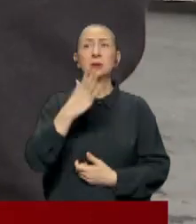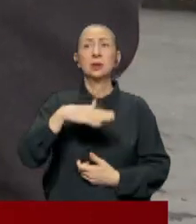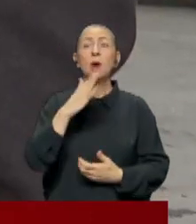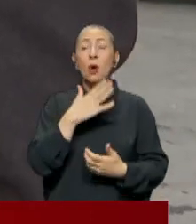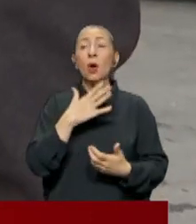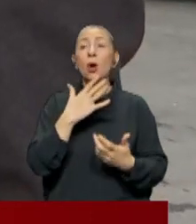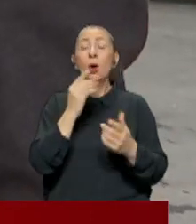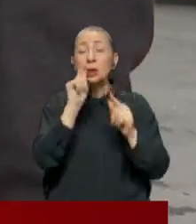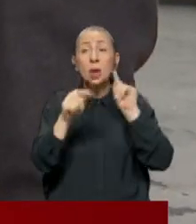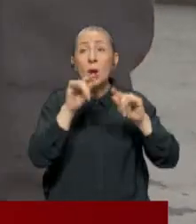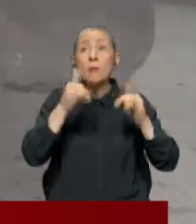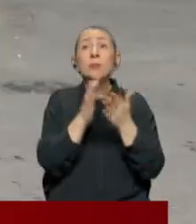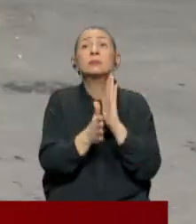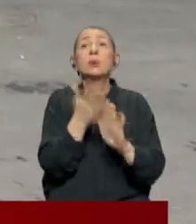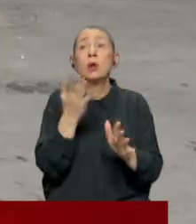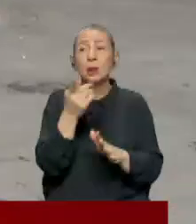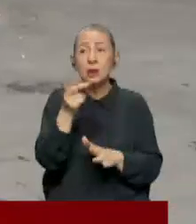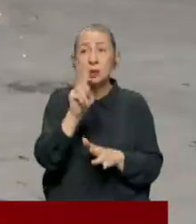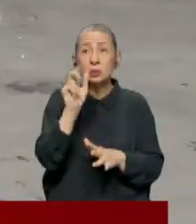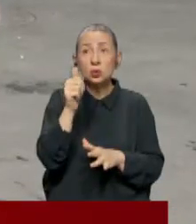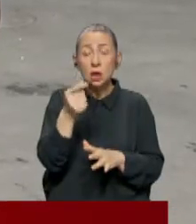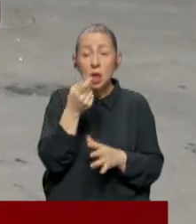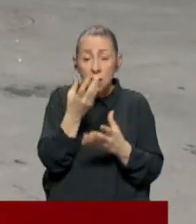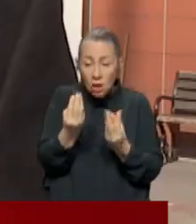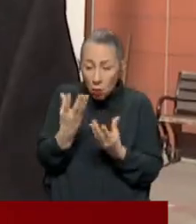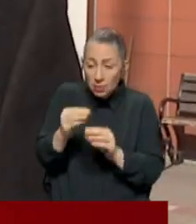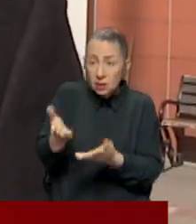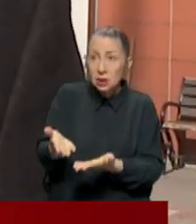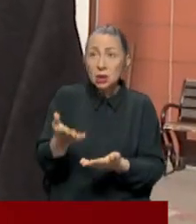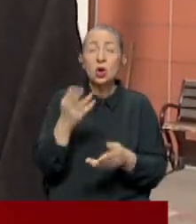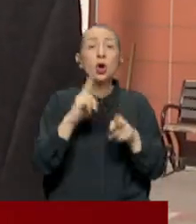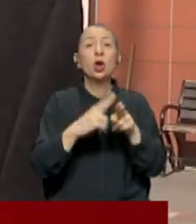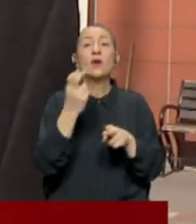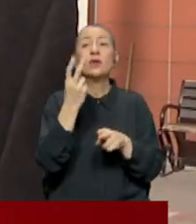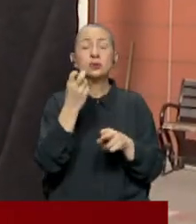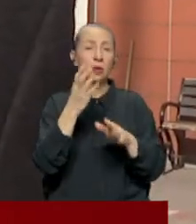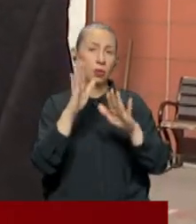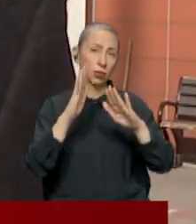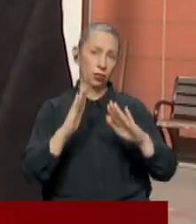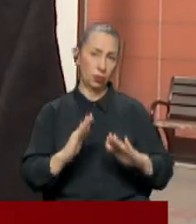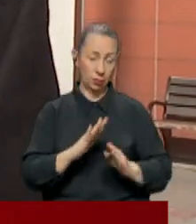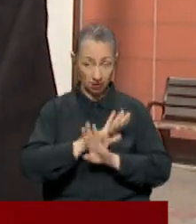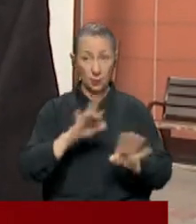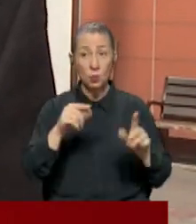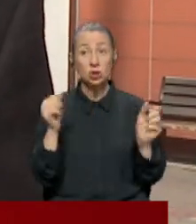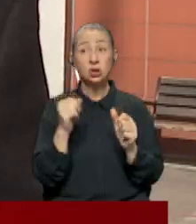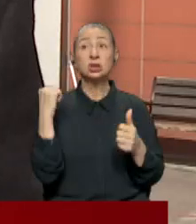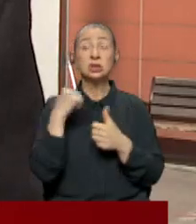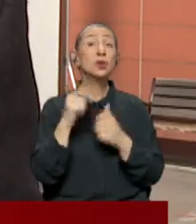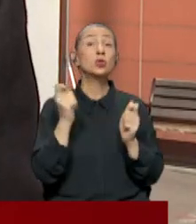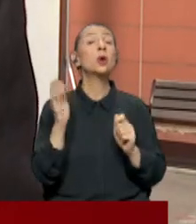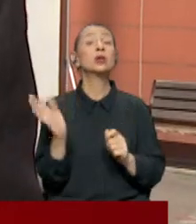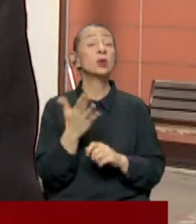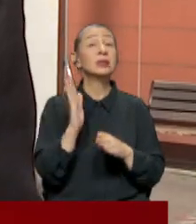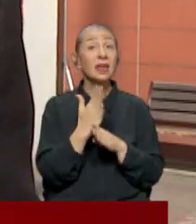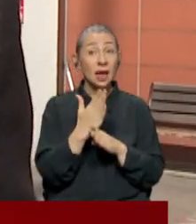Bitmiyor ya salgın, öyle bir salgın var ki yani bir 20 gündür bu iyileşemedi gitti. Koronavirüs salgını hız kesti ama bu kış yine de zor